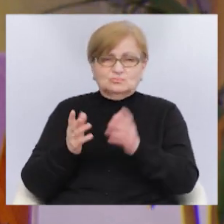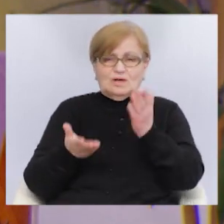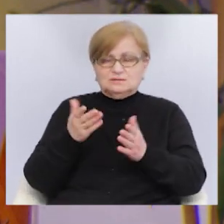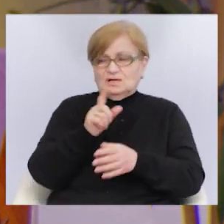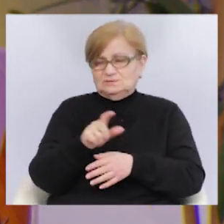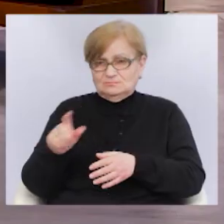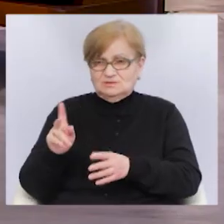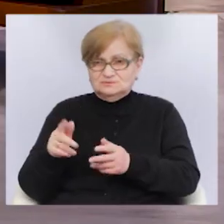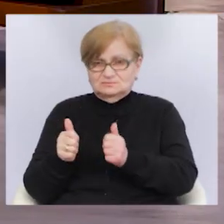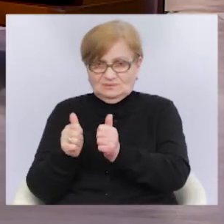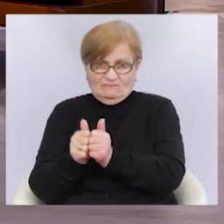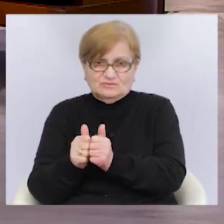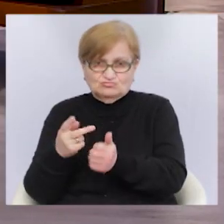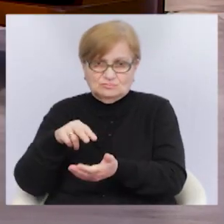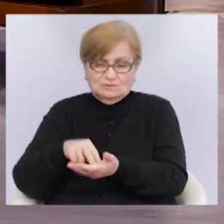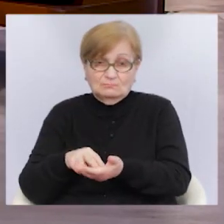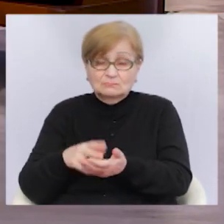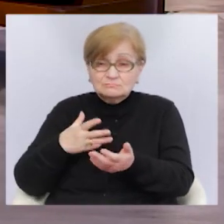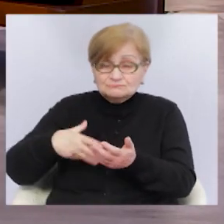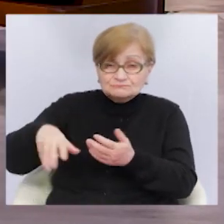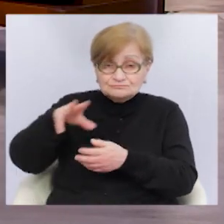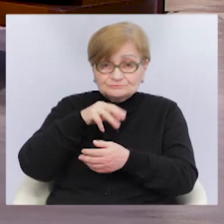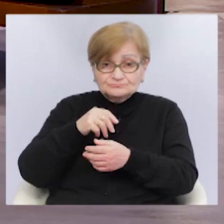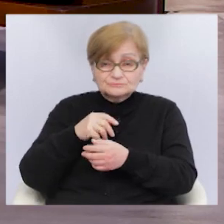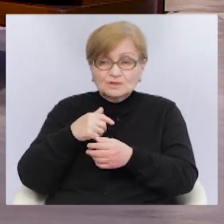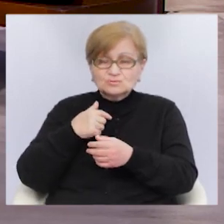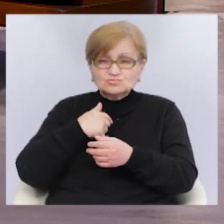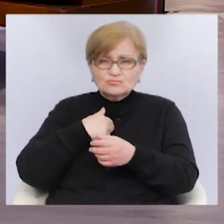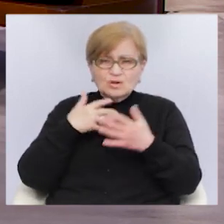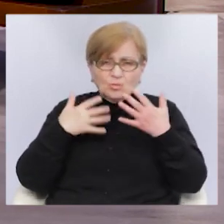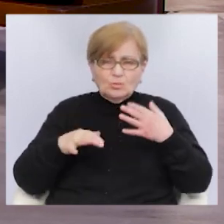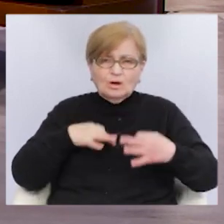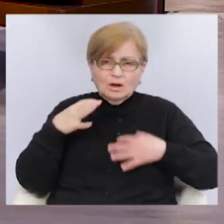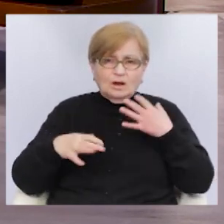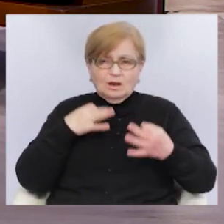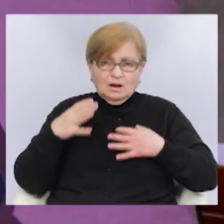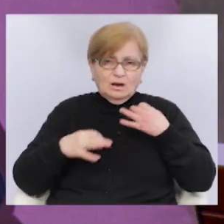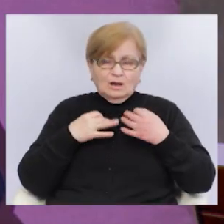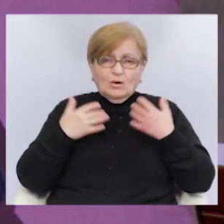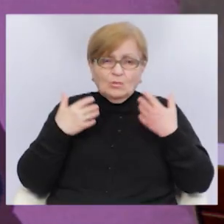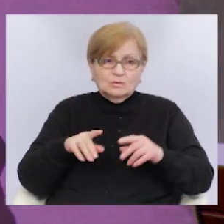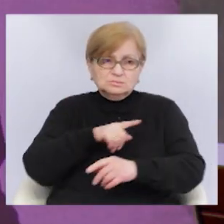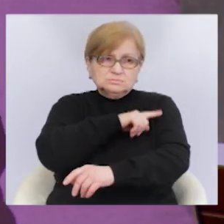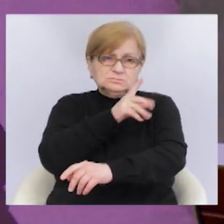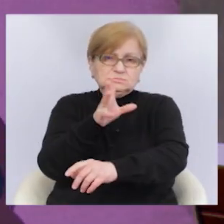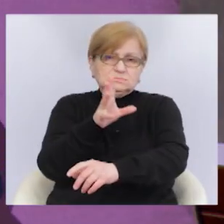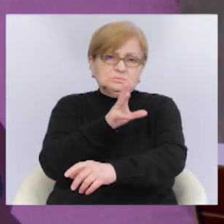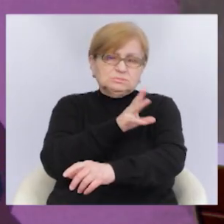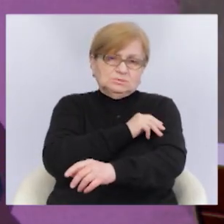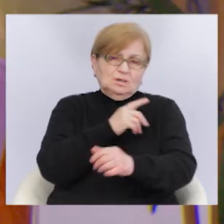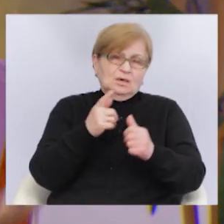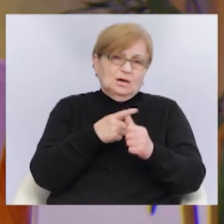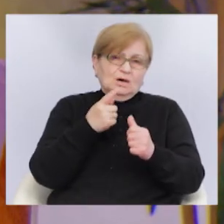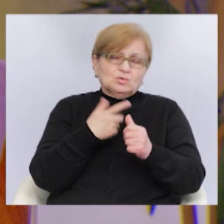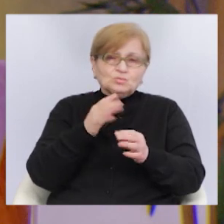ვისაც უზრუნავთ. და ეს ყველაფერი, მოკლედ ამ ყველაფერს იმდენად ვიფიტებით ენერგიის თვალსაზრისით, რომ ახდენს გადაწვას,